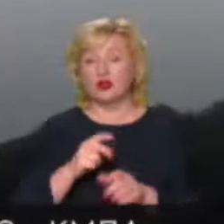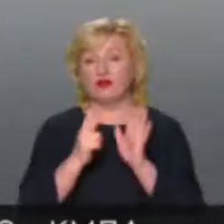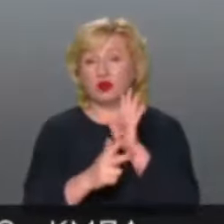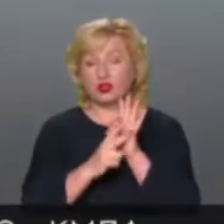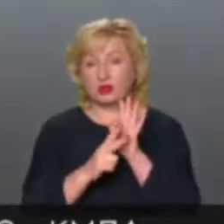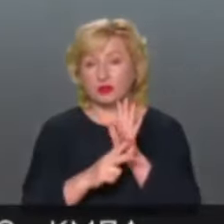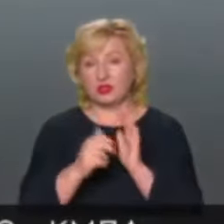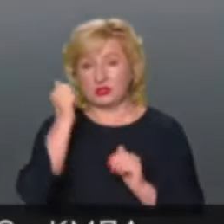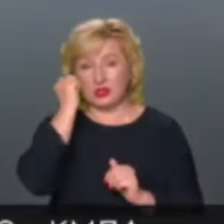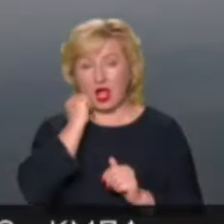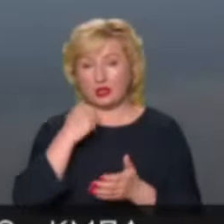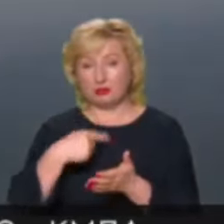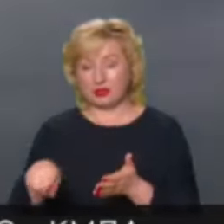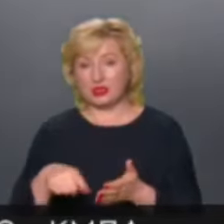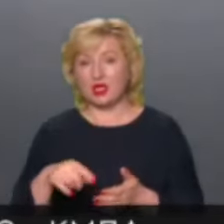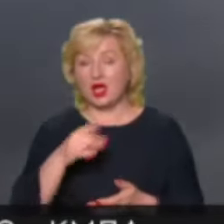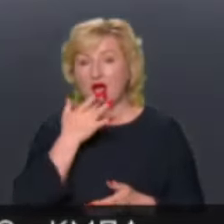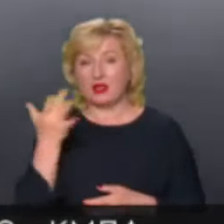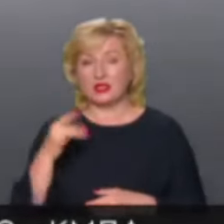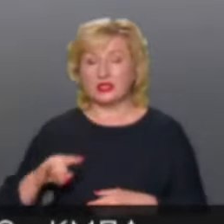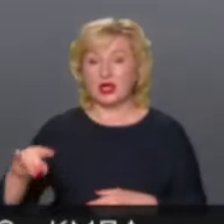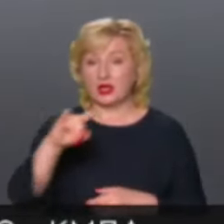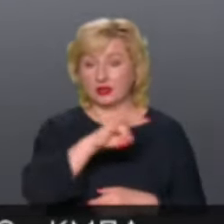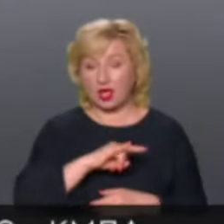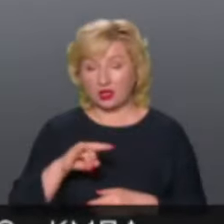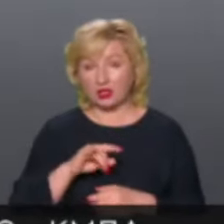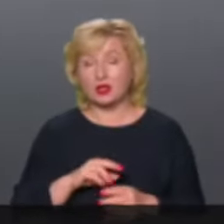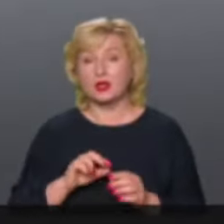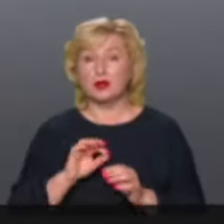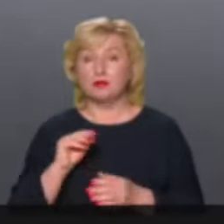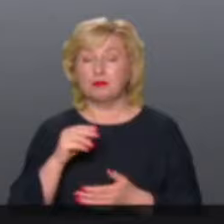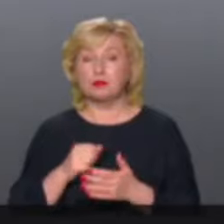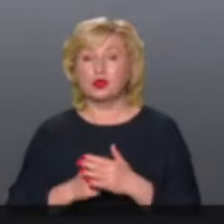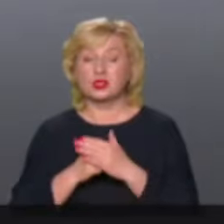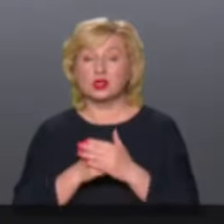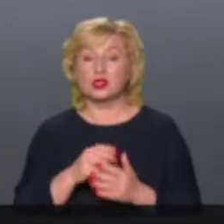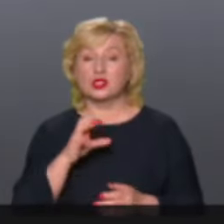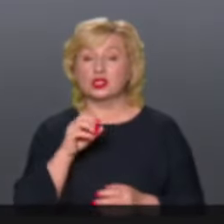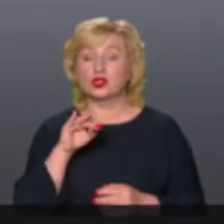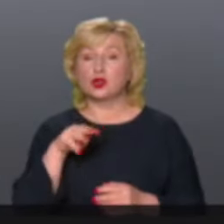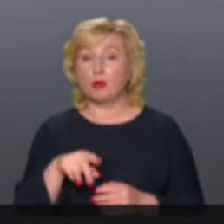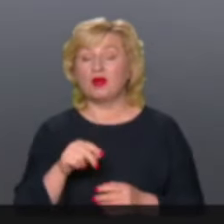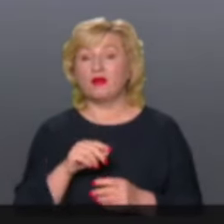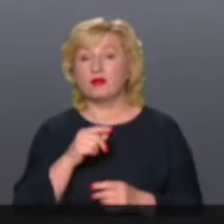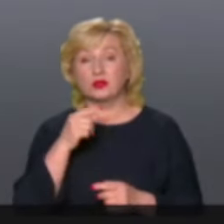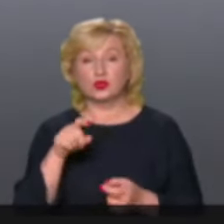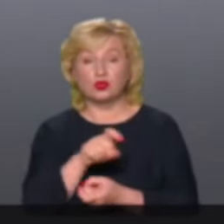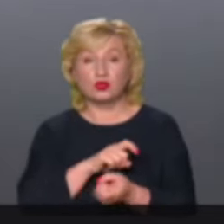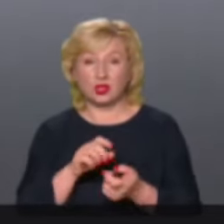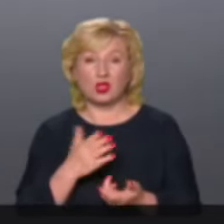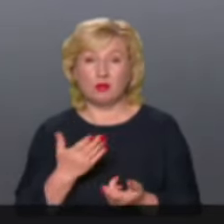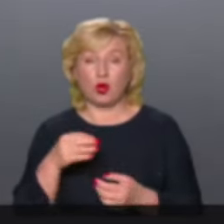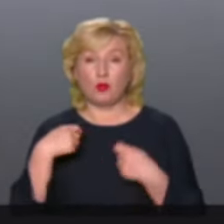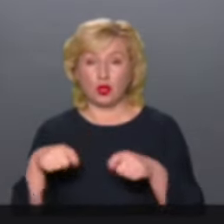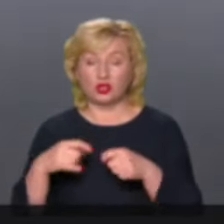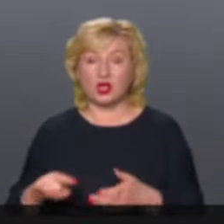списаних радянських бойових літаків. Посилались вони на українські сайти, телеграм-канали. StopFake проект заявив, що чутки про продаж літаків